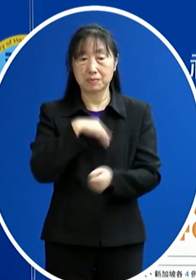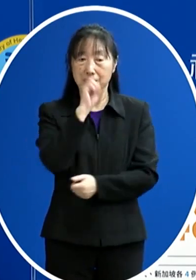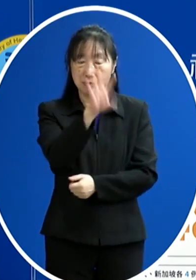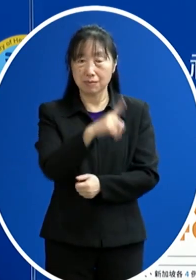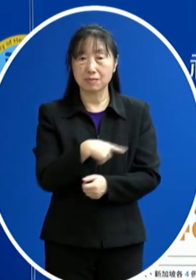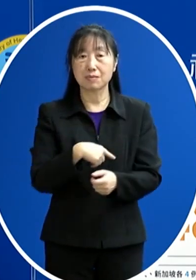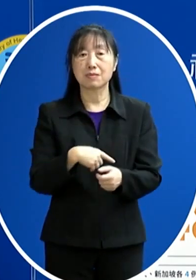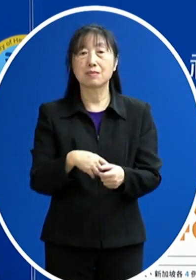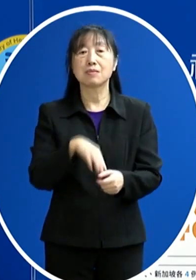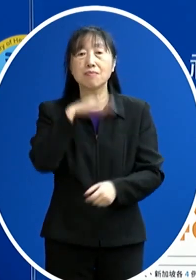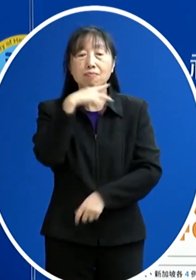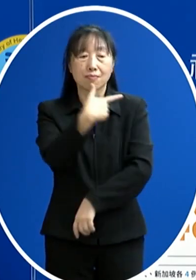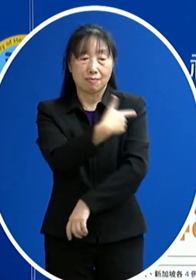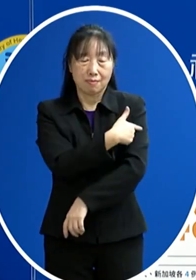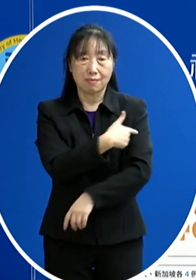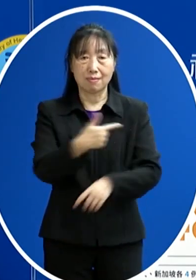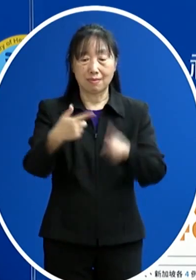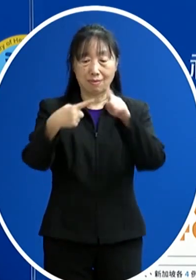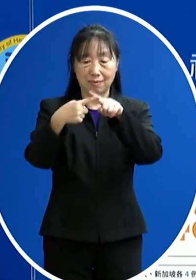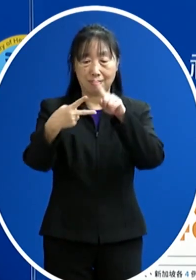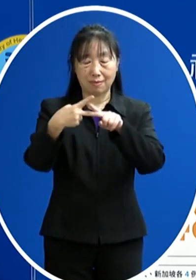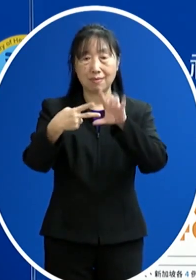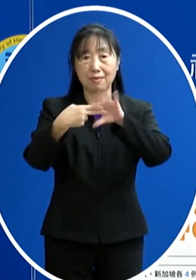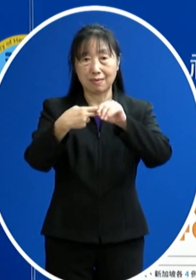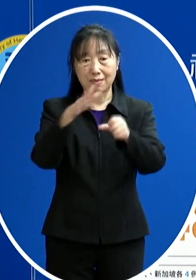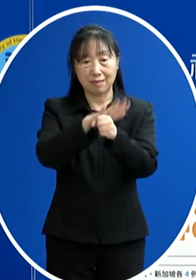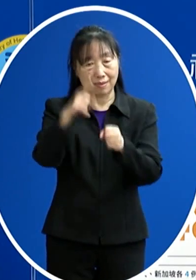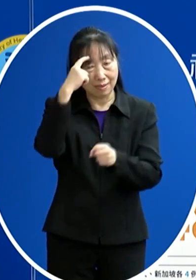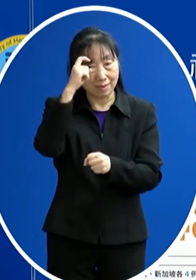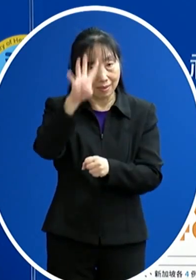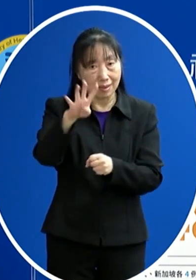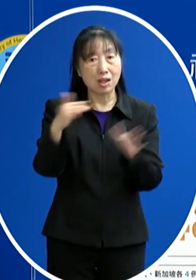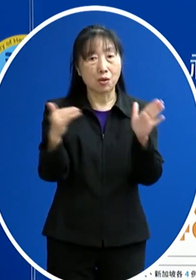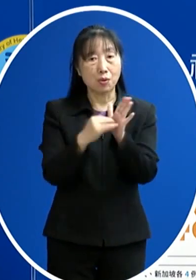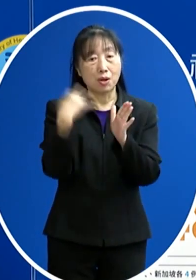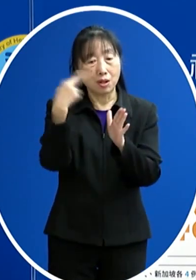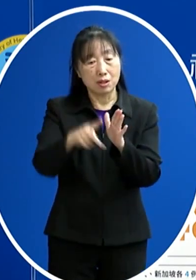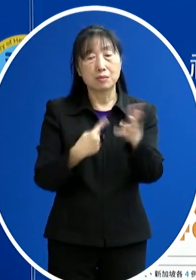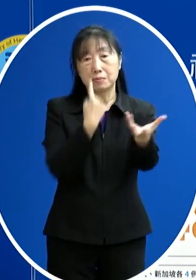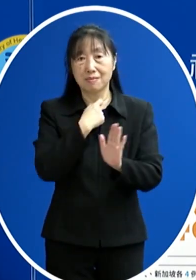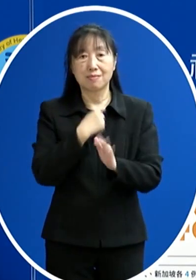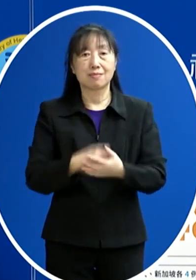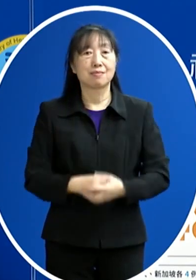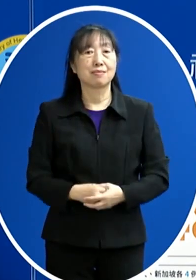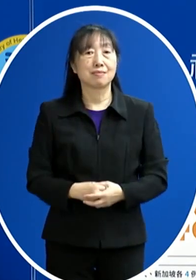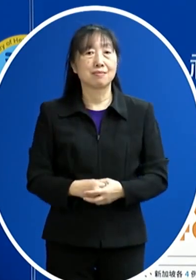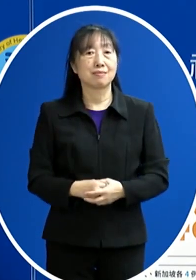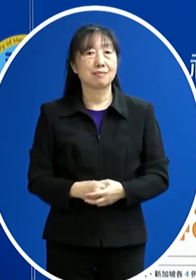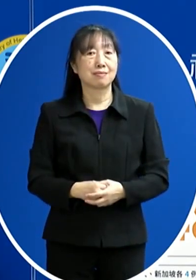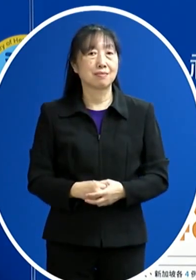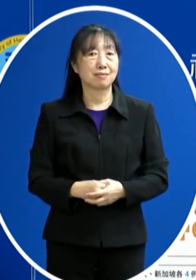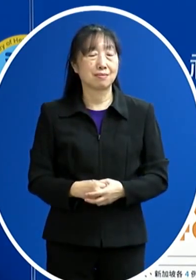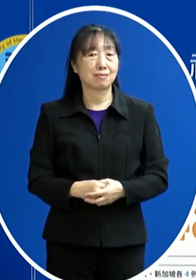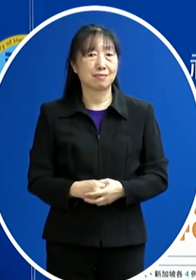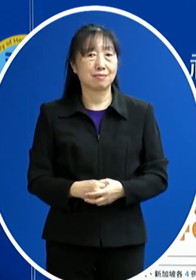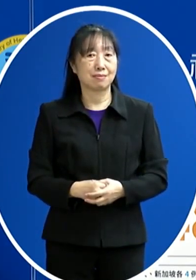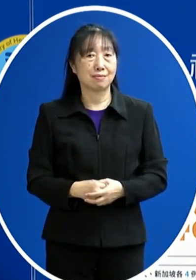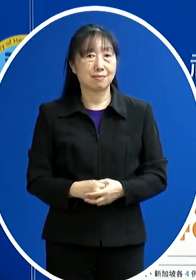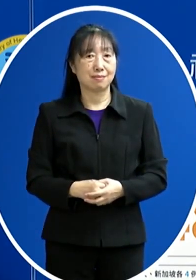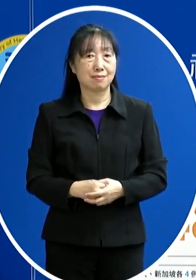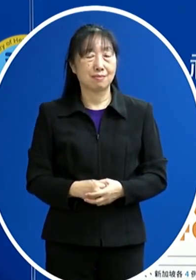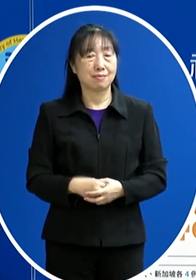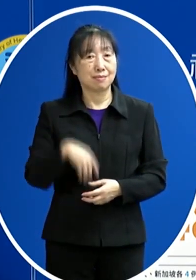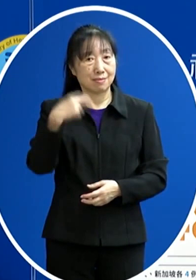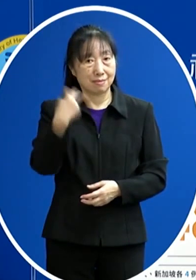休息，等打完两剂，然后在14天以后，然后再来参与我们的活动。再来，我们必须